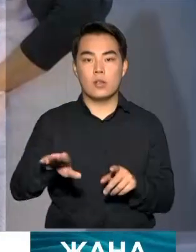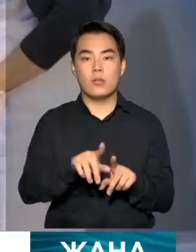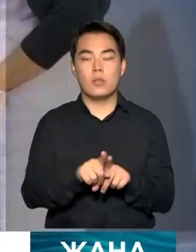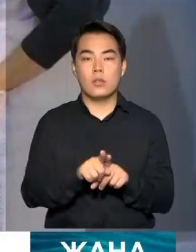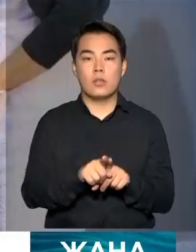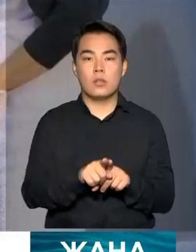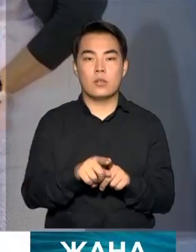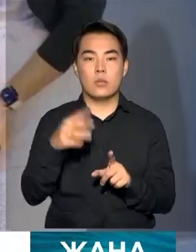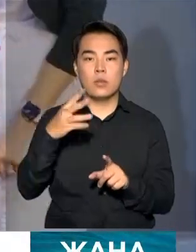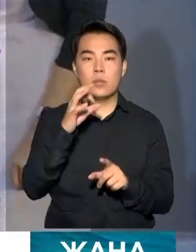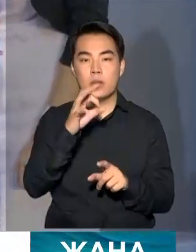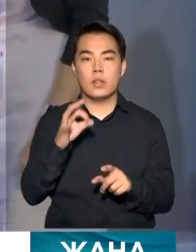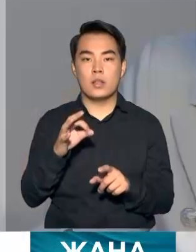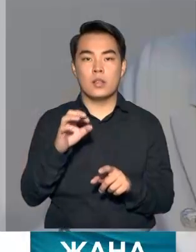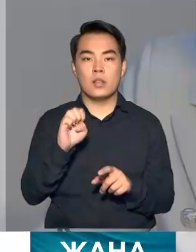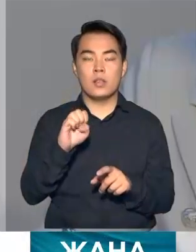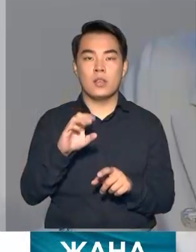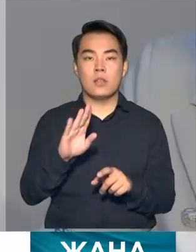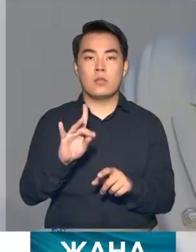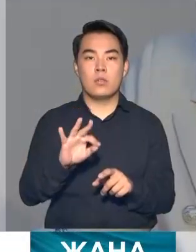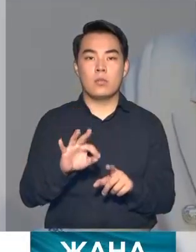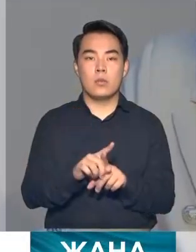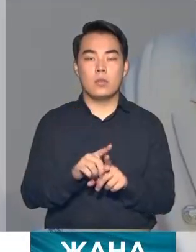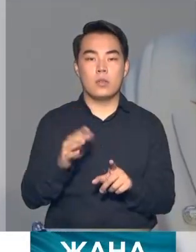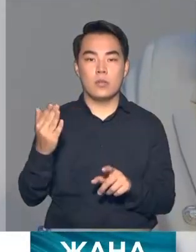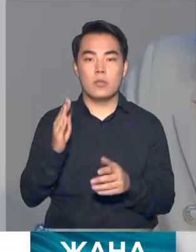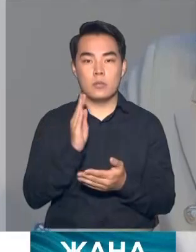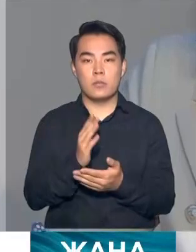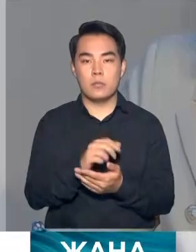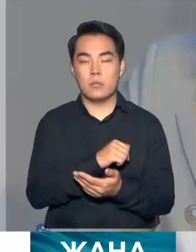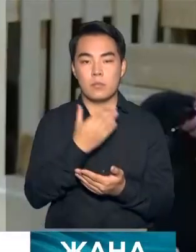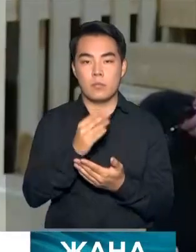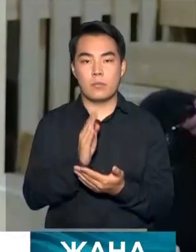үлесінің шамамен 30% евроодаққа тиесілі.